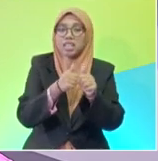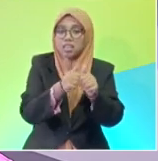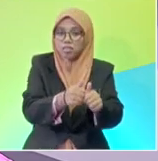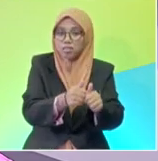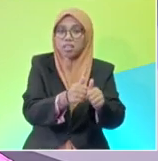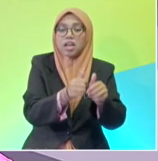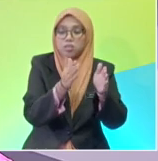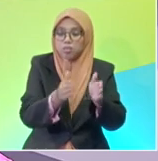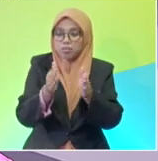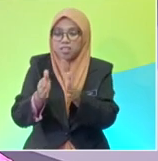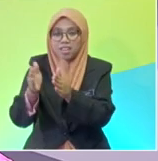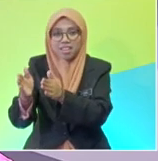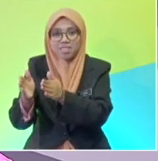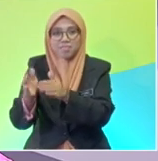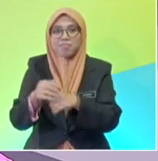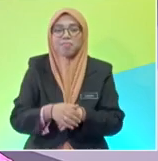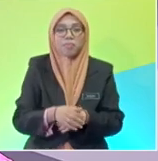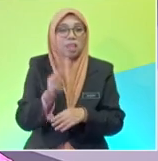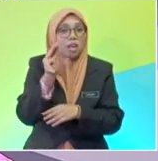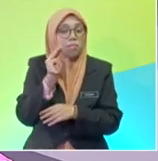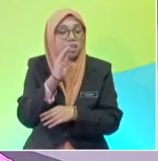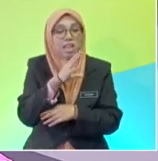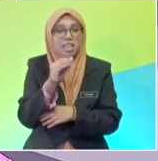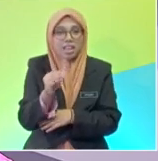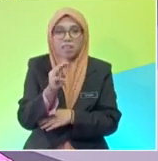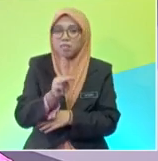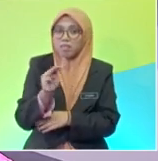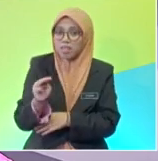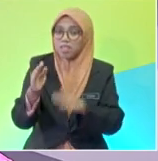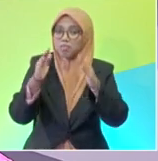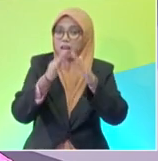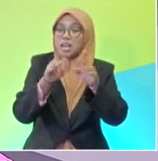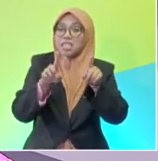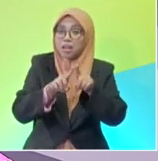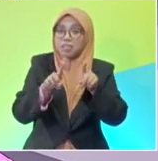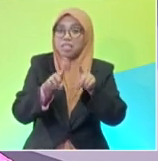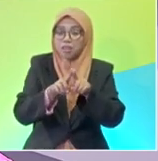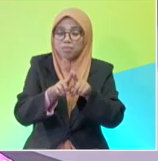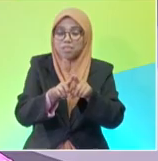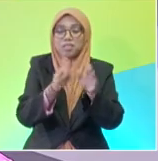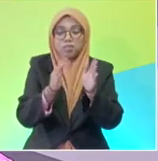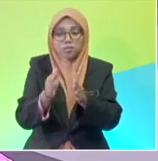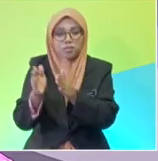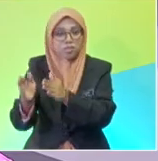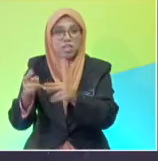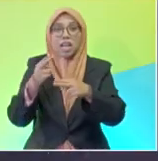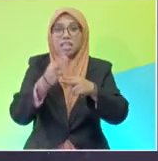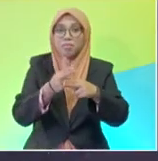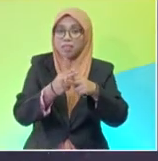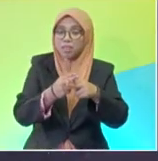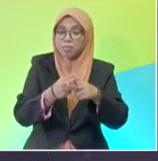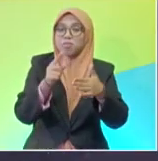Mira dibantu oleh murid-murid dekat rumah sana untuk kita sama-sama susun nama-nama bulan dalam setahun. Boleh,